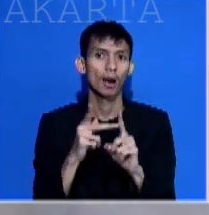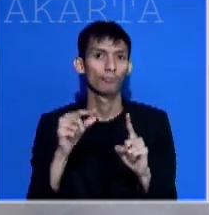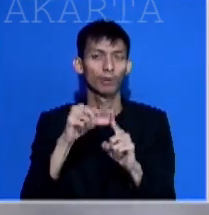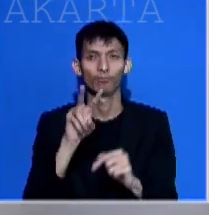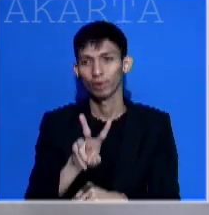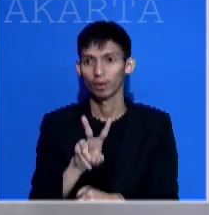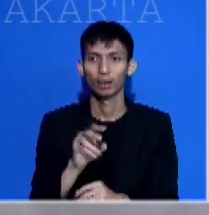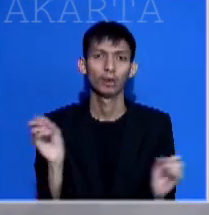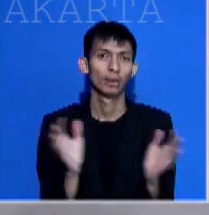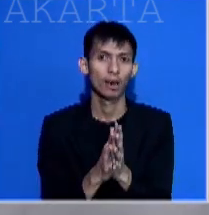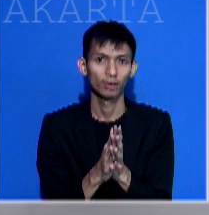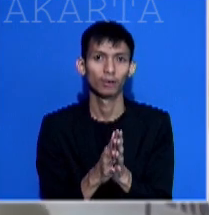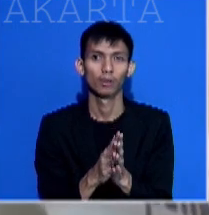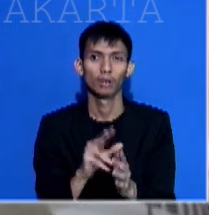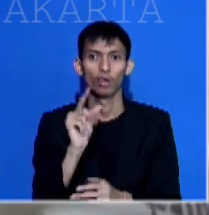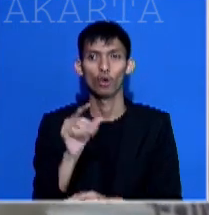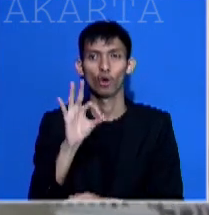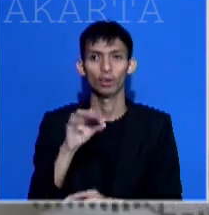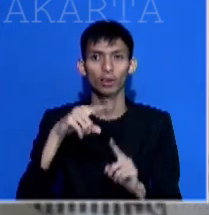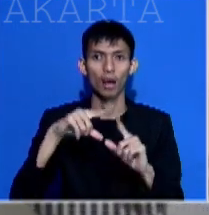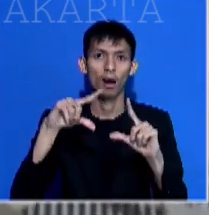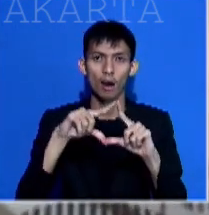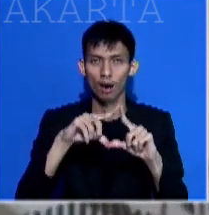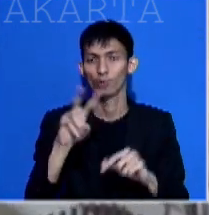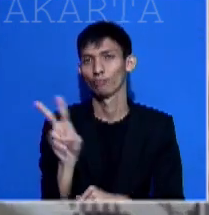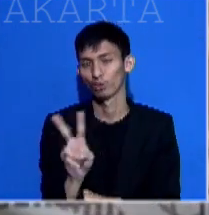diberikan karena adanya keterkaitan dengan angka kesakitan